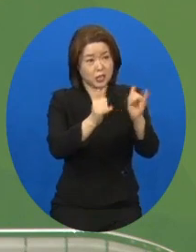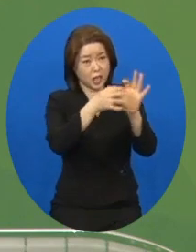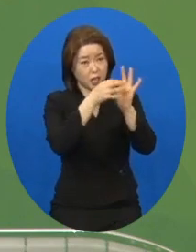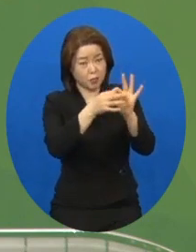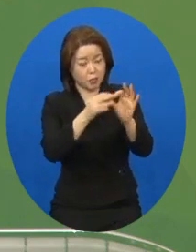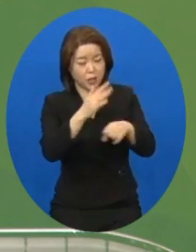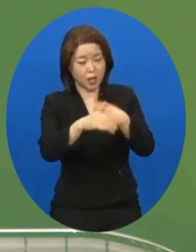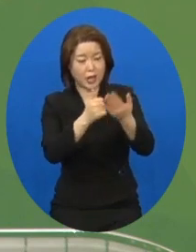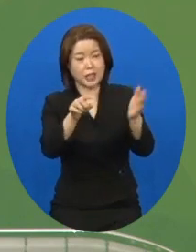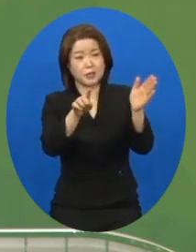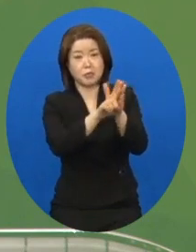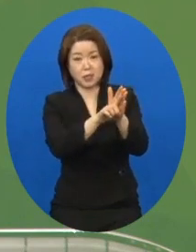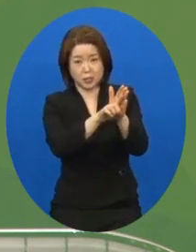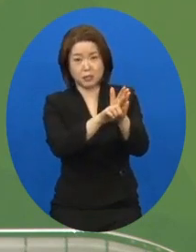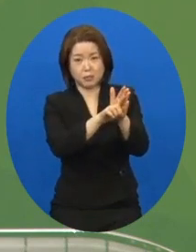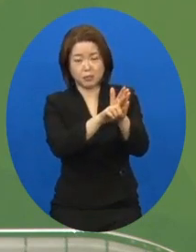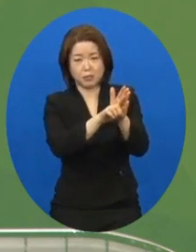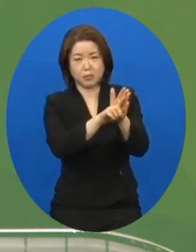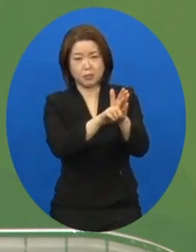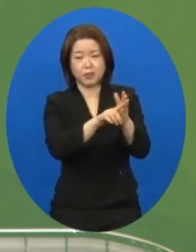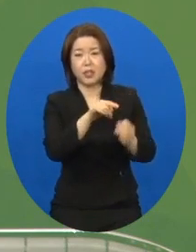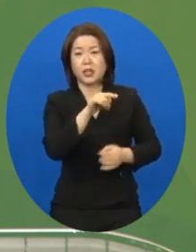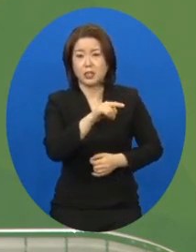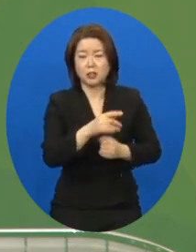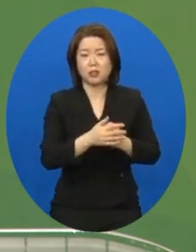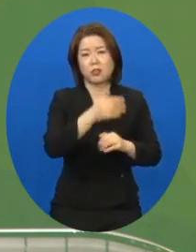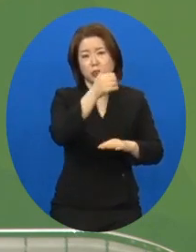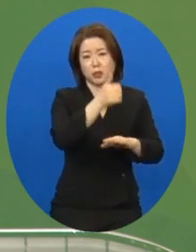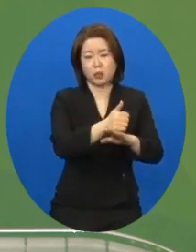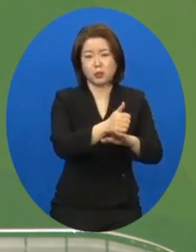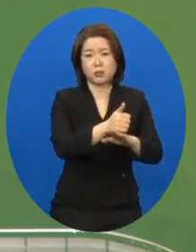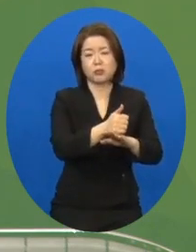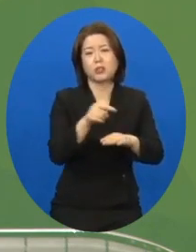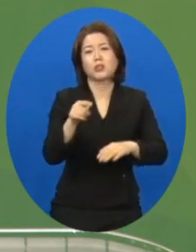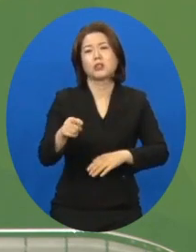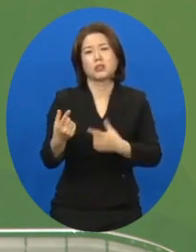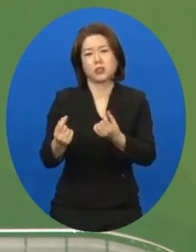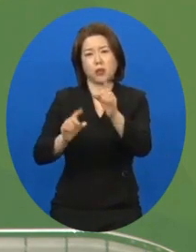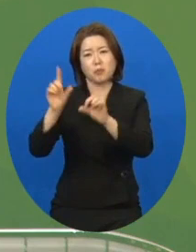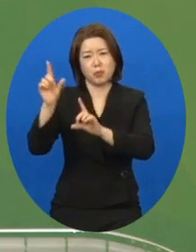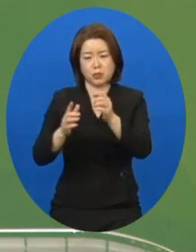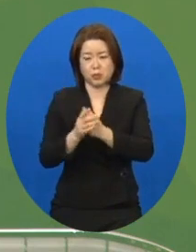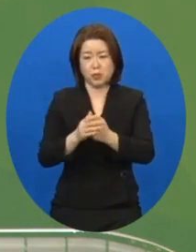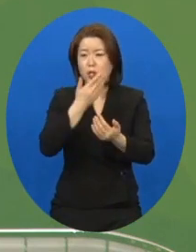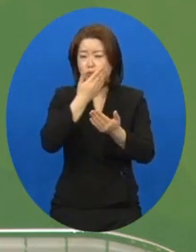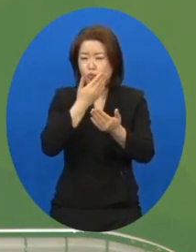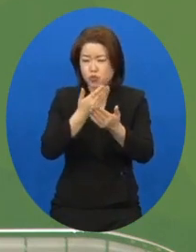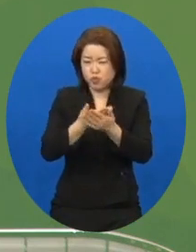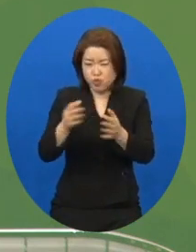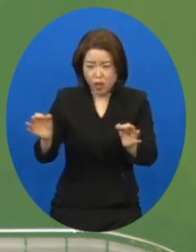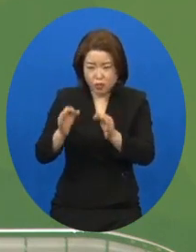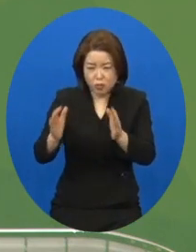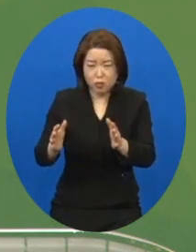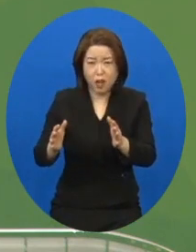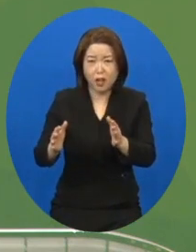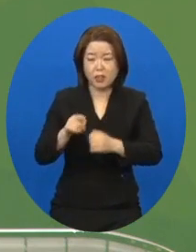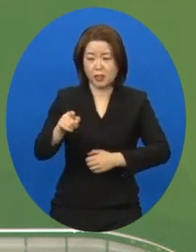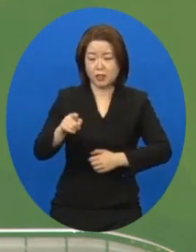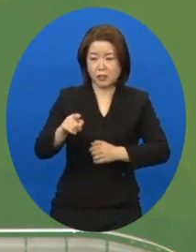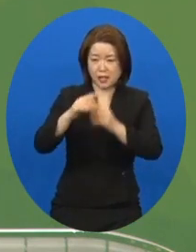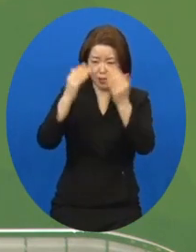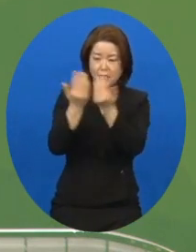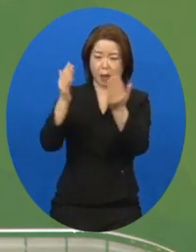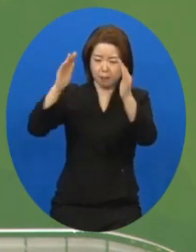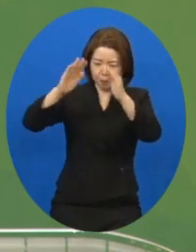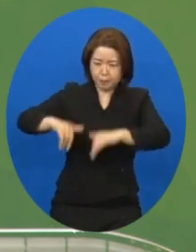하나님을 믿는 신앙은 결국 이렇게 되어 있는 거예요. 결정적인 순간에 그때 다